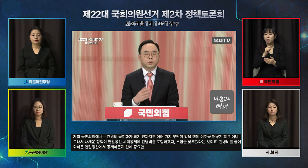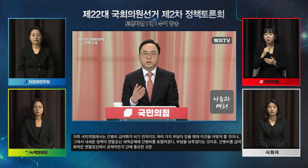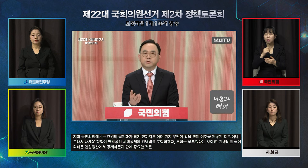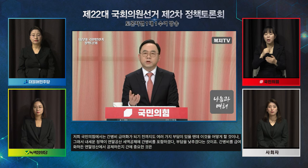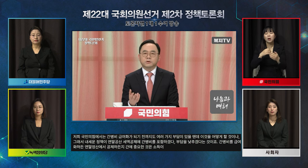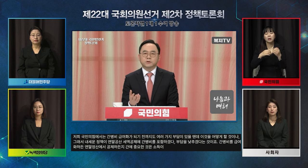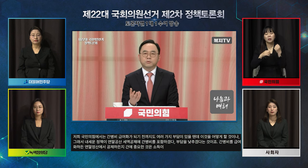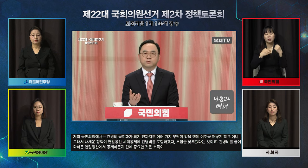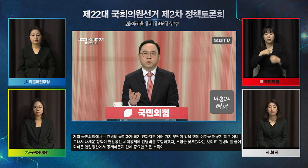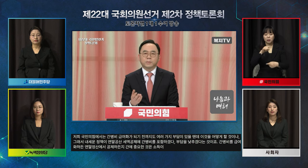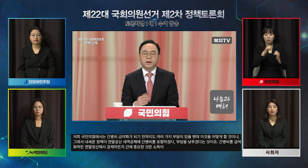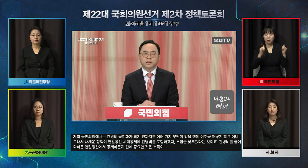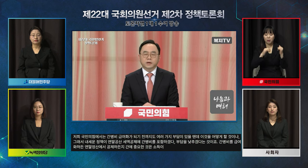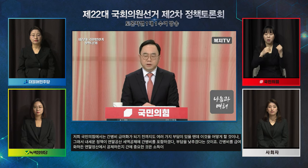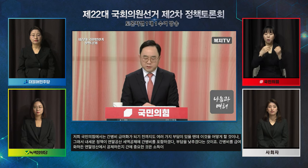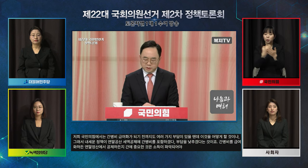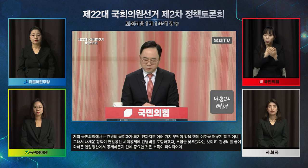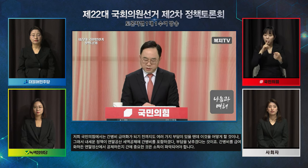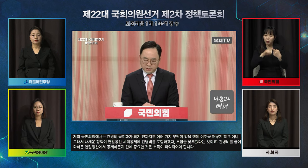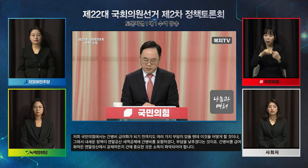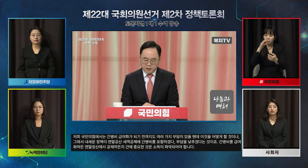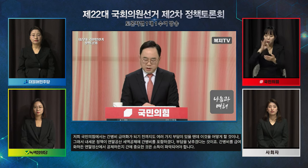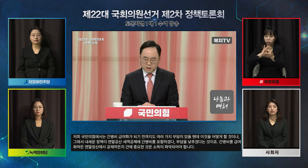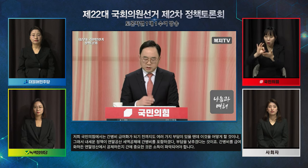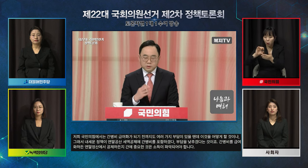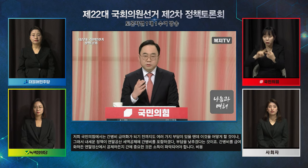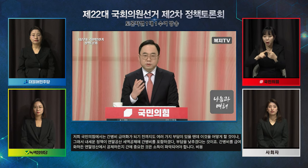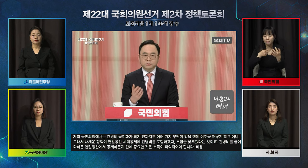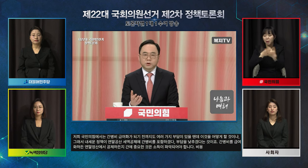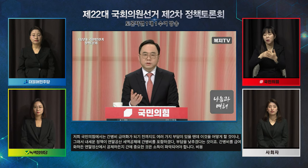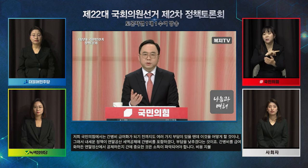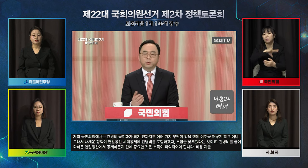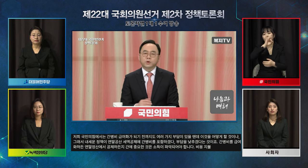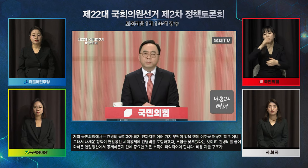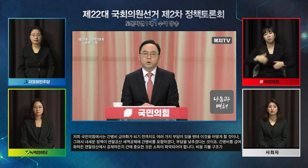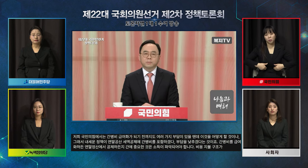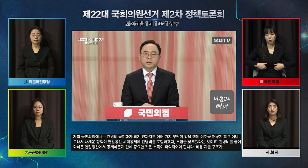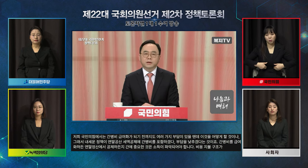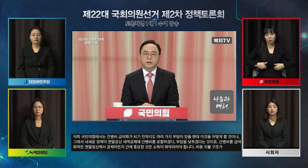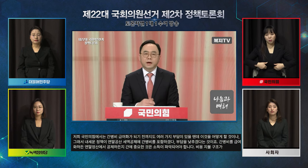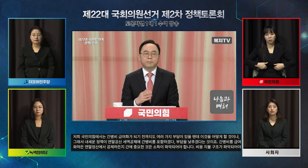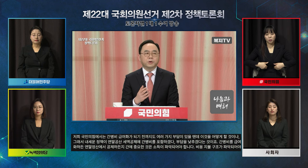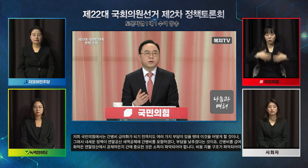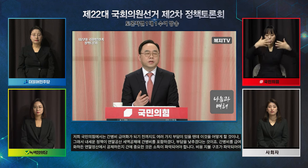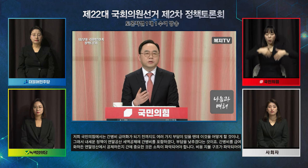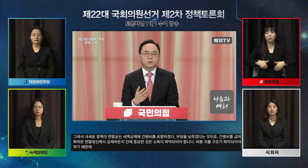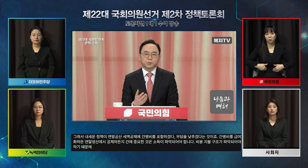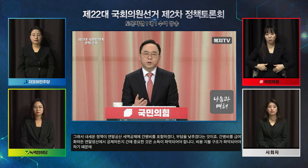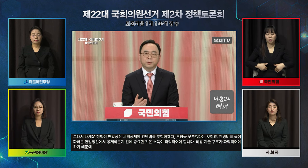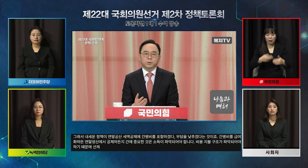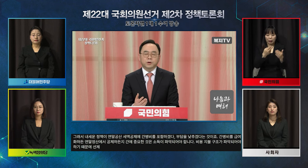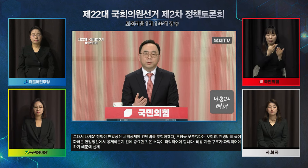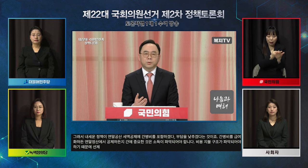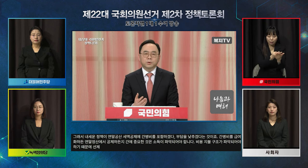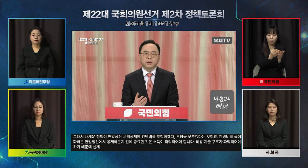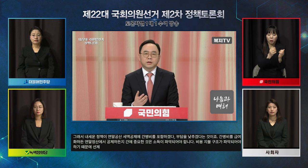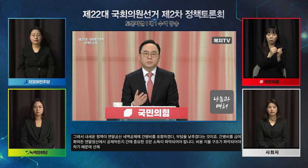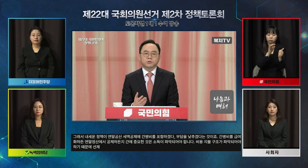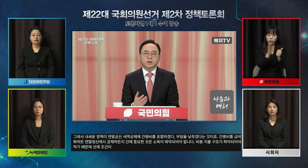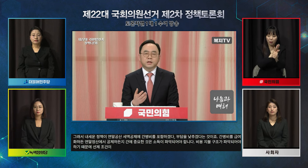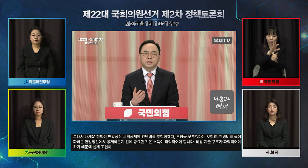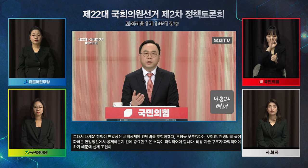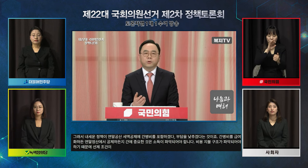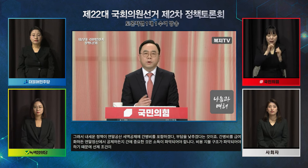됩니다. 비용 지불이라든지 이런 구조가 파악이 돼야 되기 때문에 선제 조건이 필요합니다. 간병인에 대한 등록이 필요하고